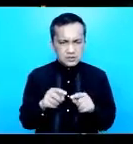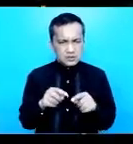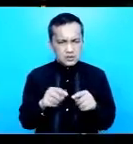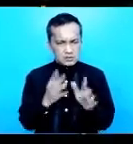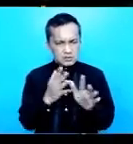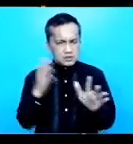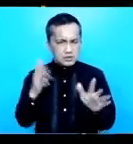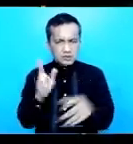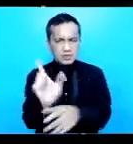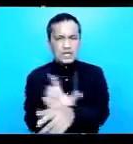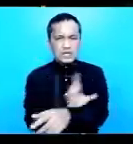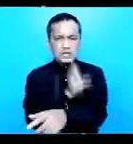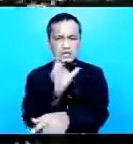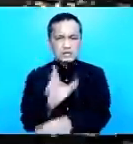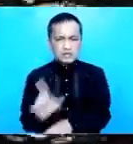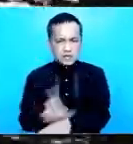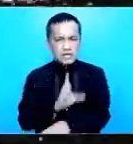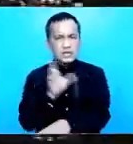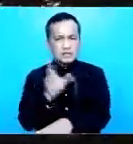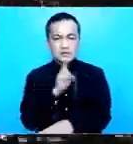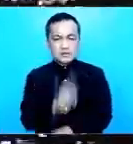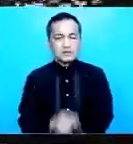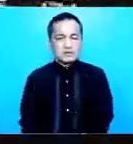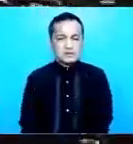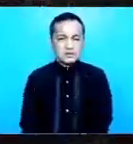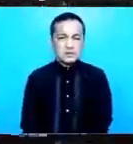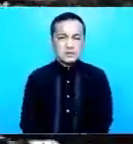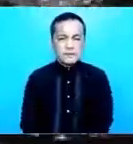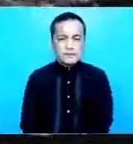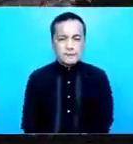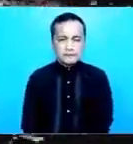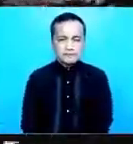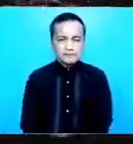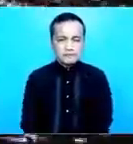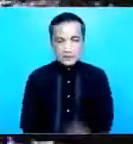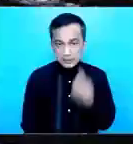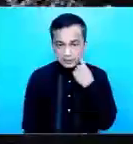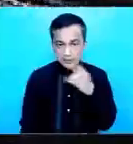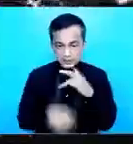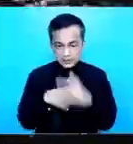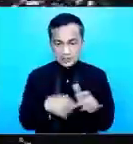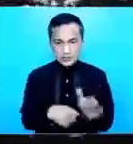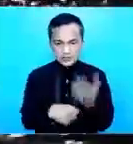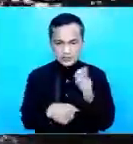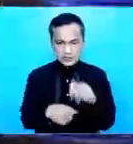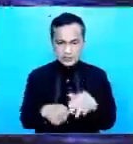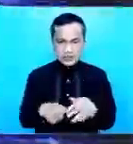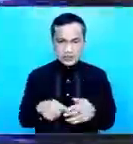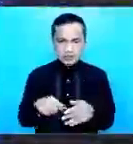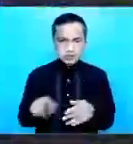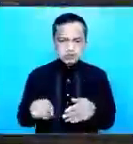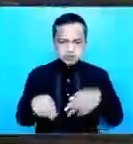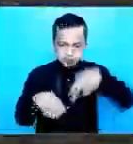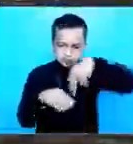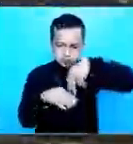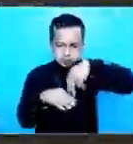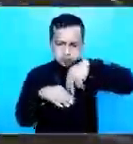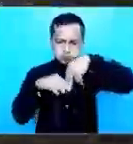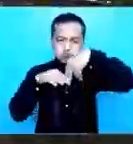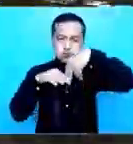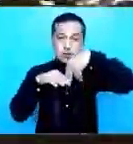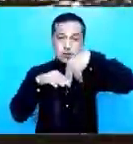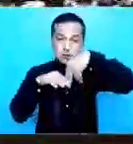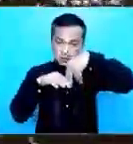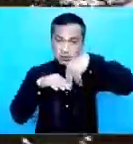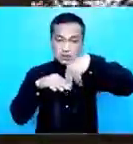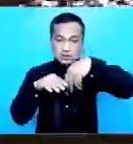eh. Matagal talaga siya. Kaninang madaling araw naman, gutter deep ang baha sa May Taft Avenue sa Maynila, sa tapat